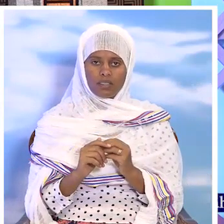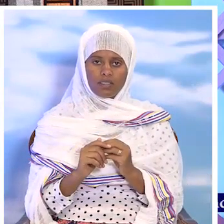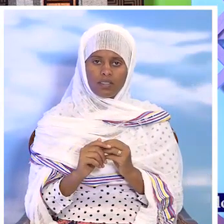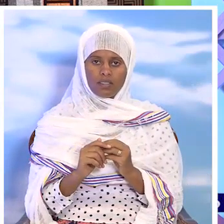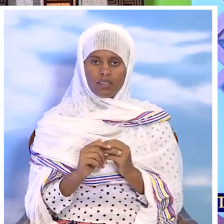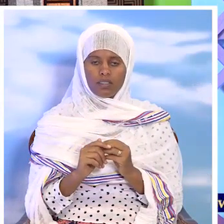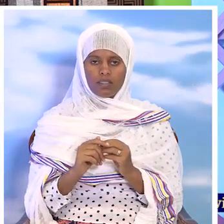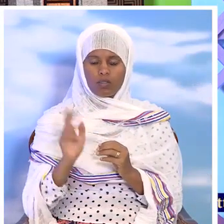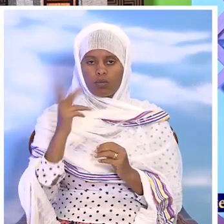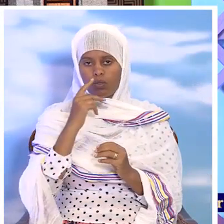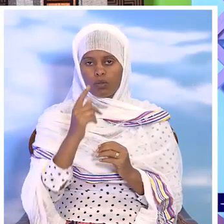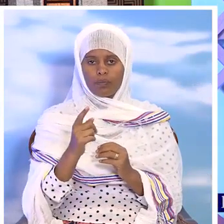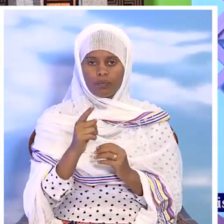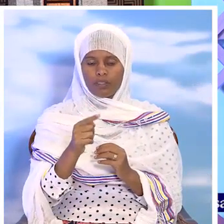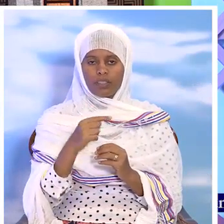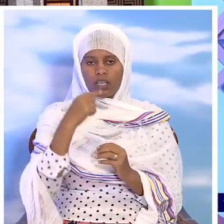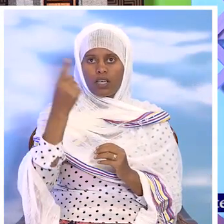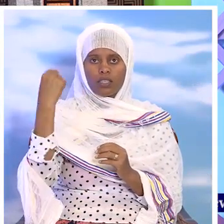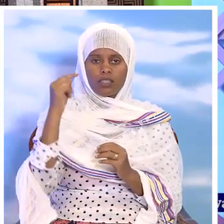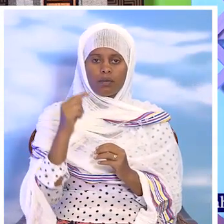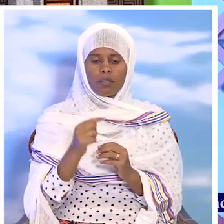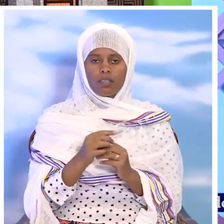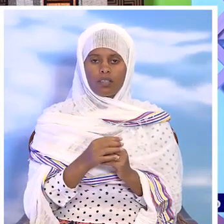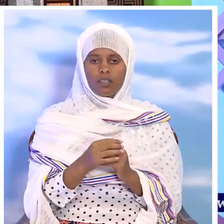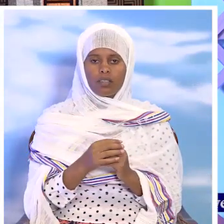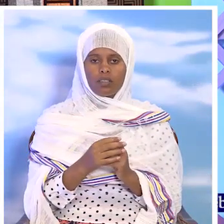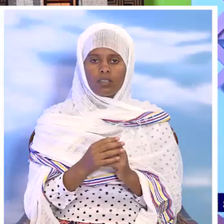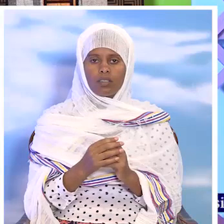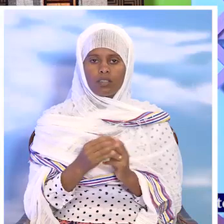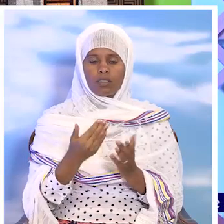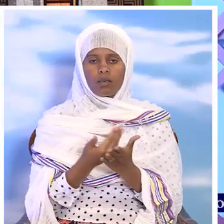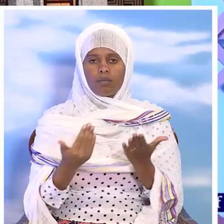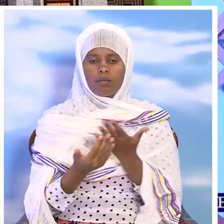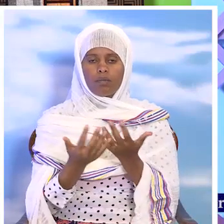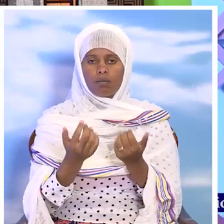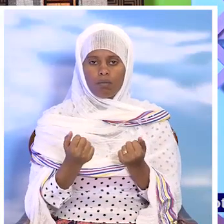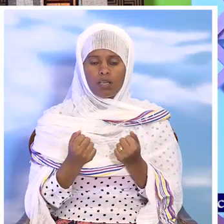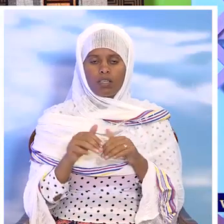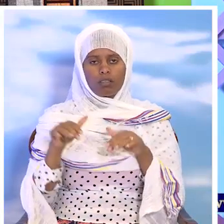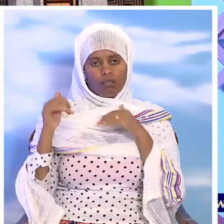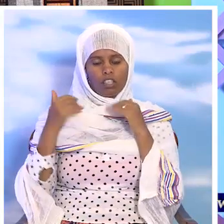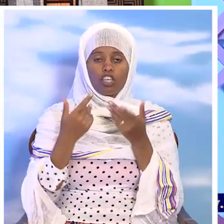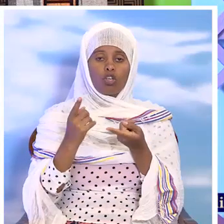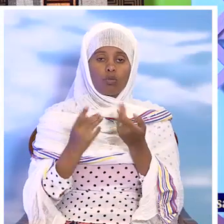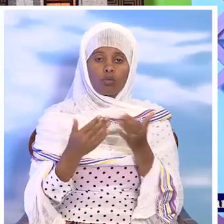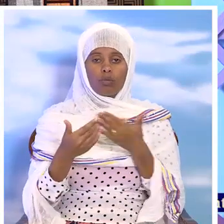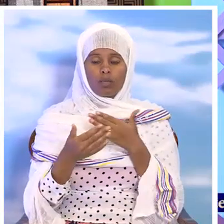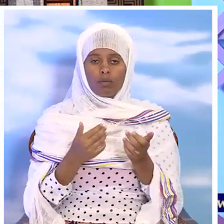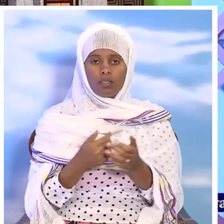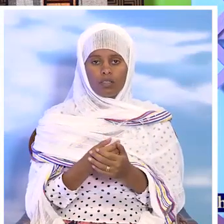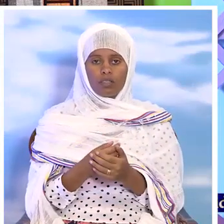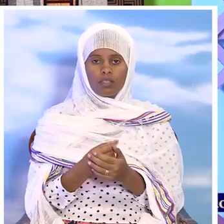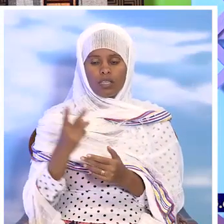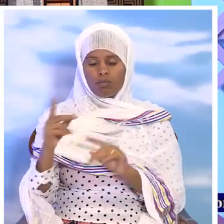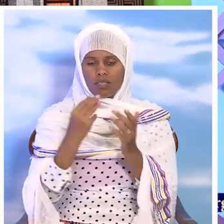ኢሎም ነቲ ቃል እግዚኣብሄር ካብ ምቕባል ድሕርከ ይብሉ ማለት ነቲ ቓል እግዚኣብሄር